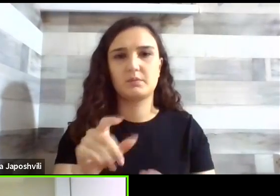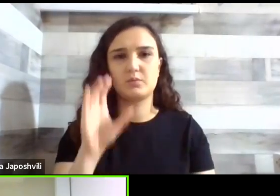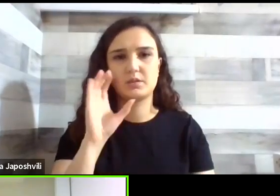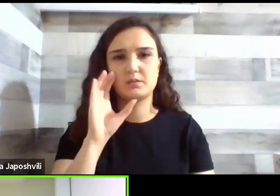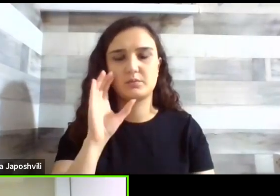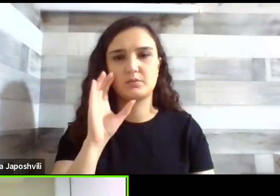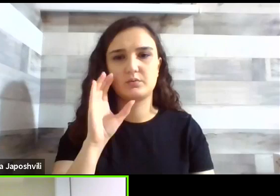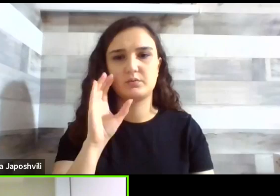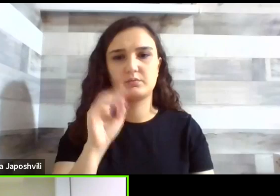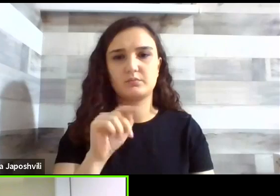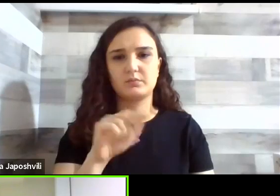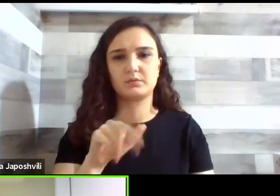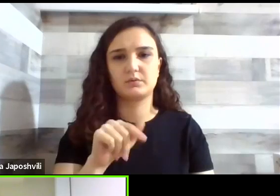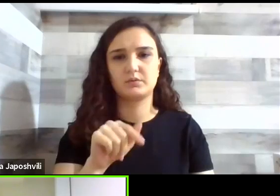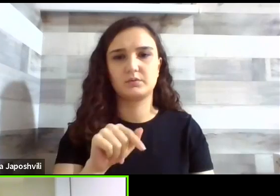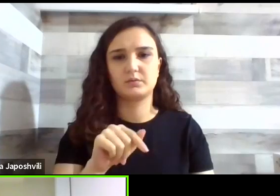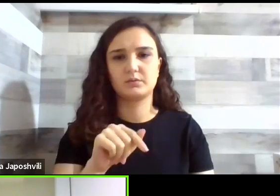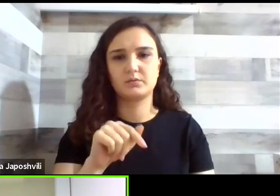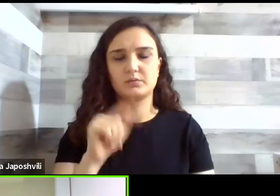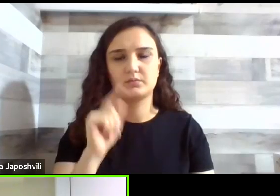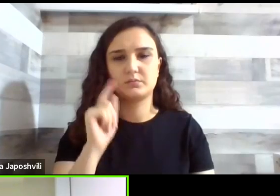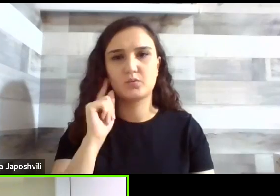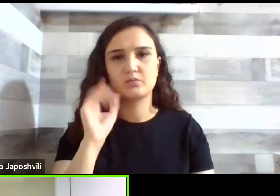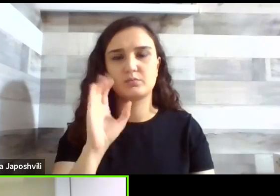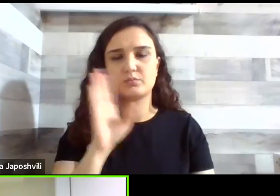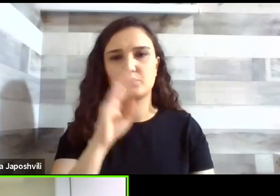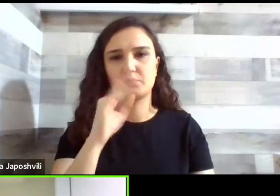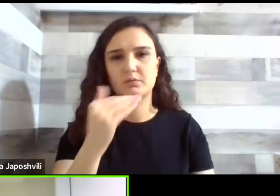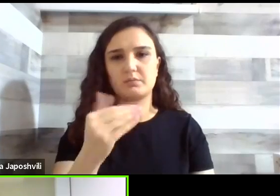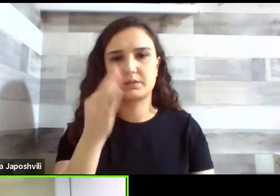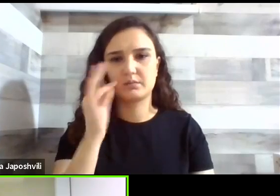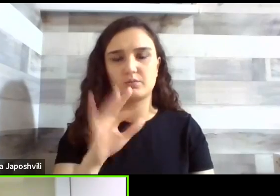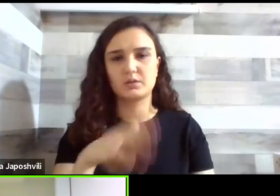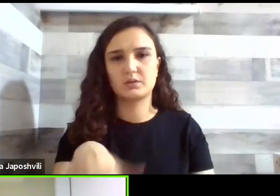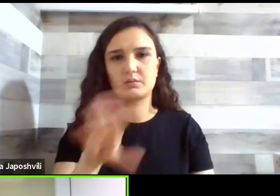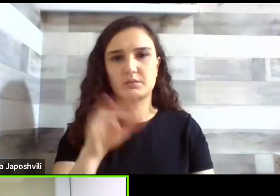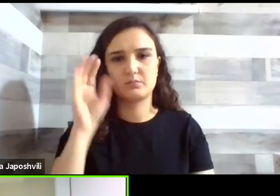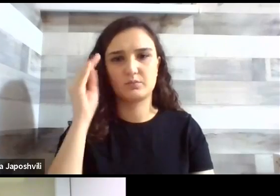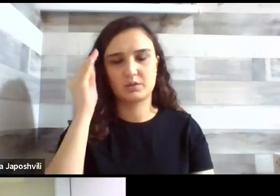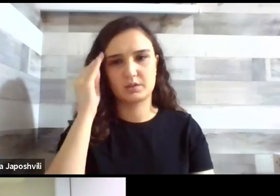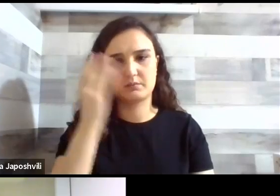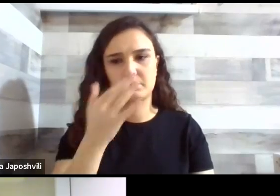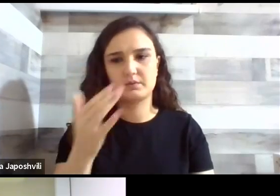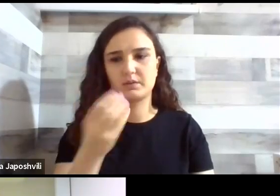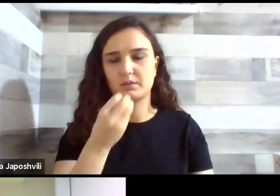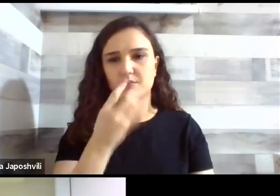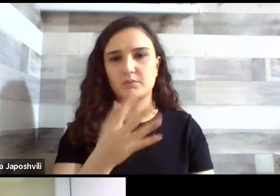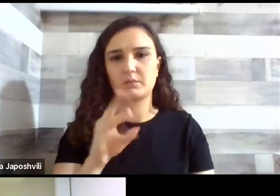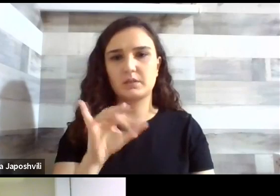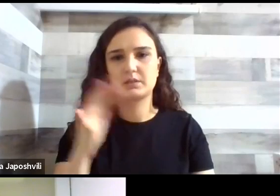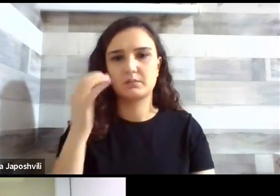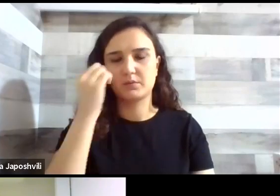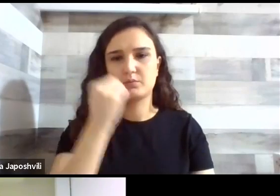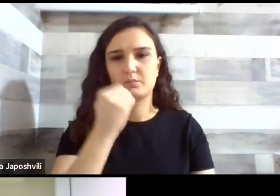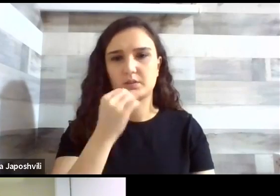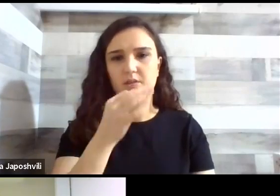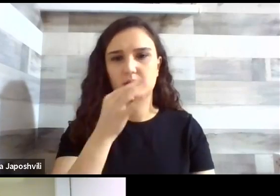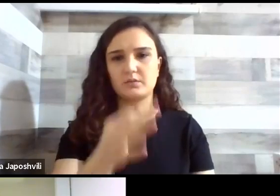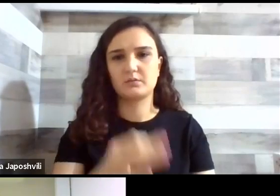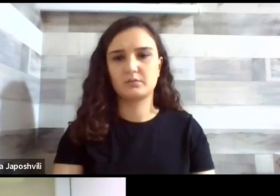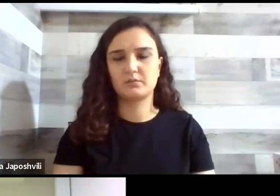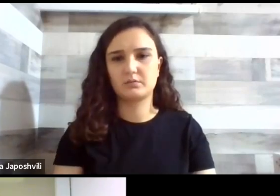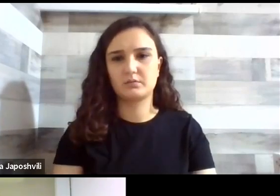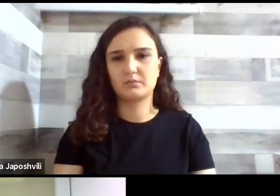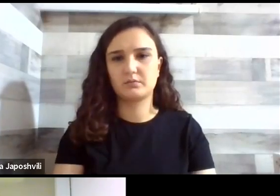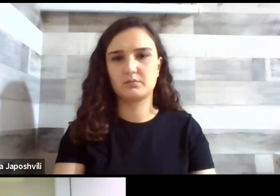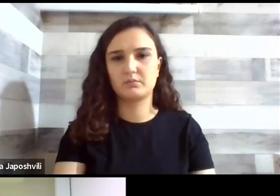მოისმინონ და ყურიულდონ ასე ვთქვათ მშობლების გამოცდილებას და მოსაზრებებს. კი ბატონო, მაია, ძალიან დიდ მადლობას